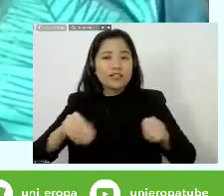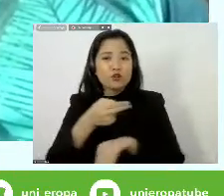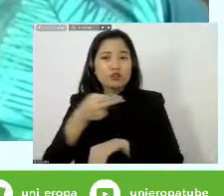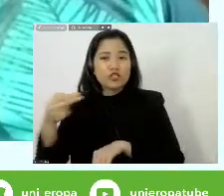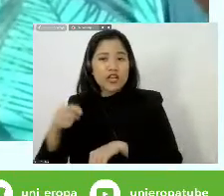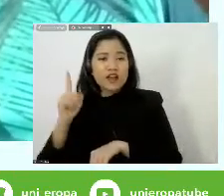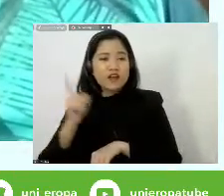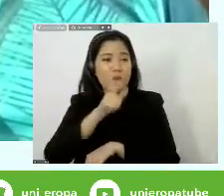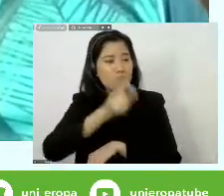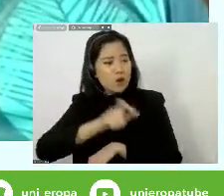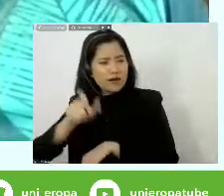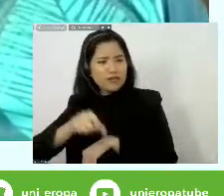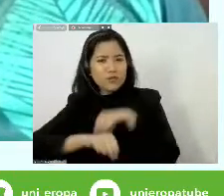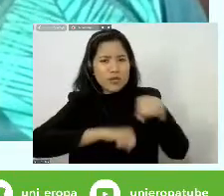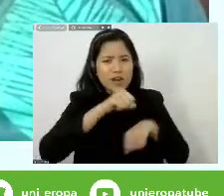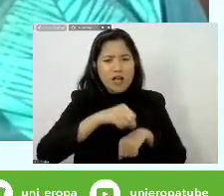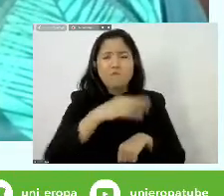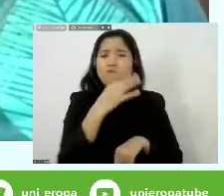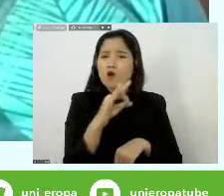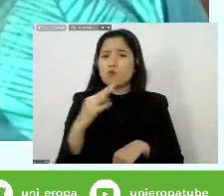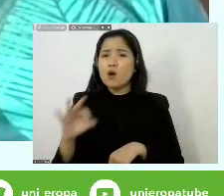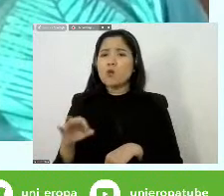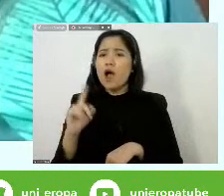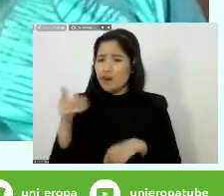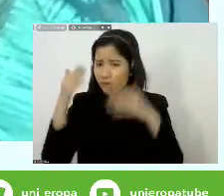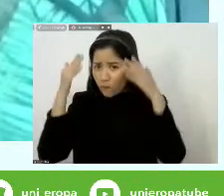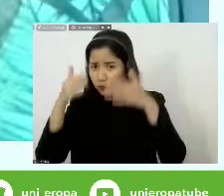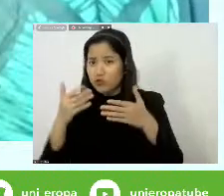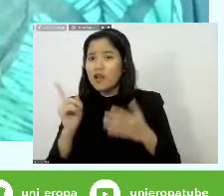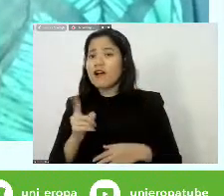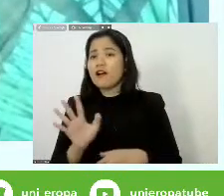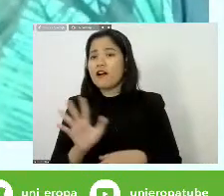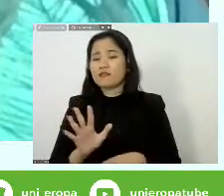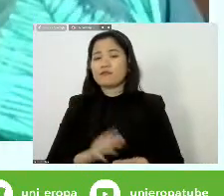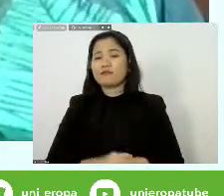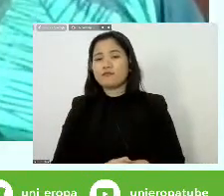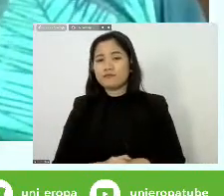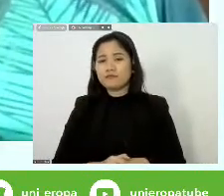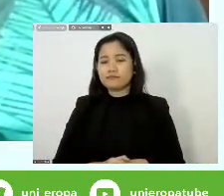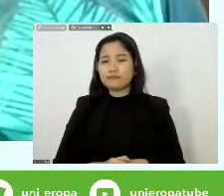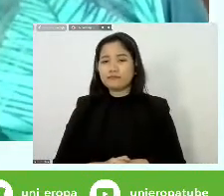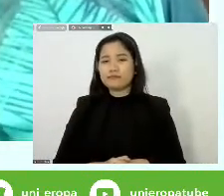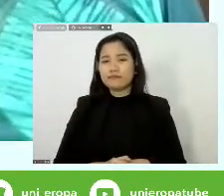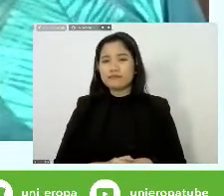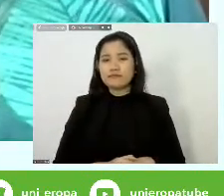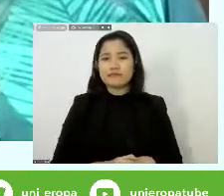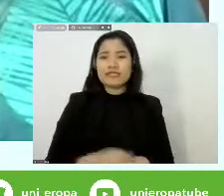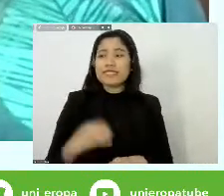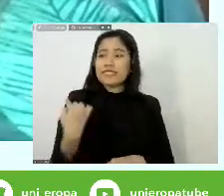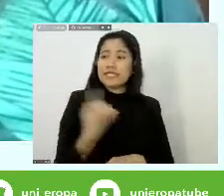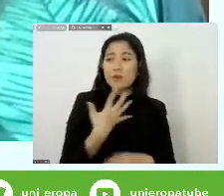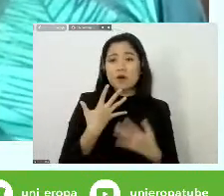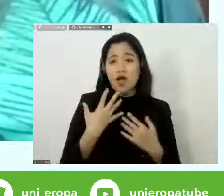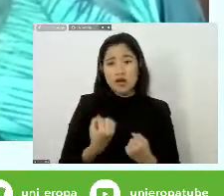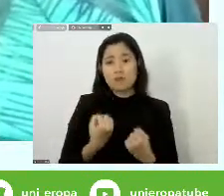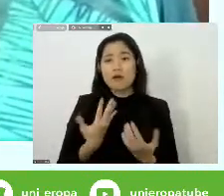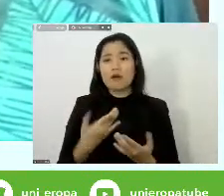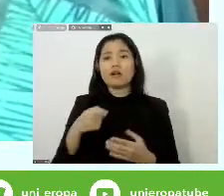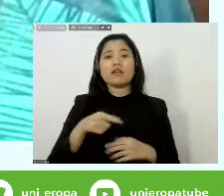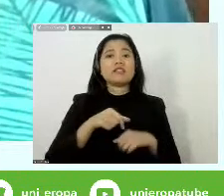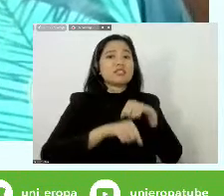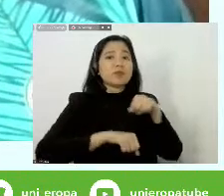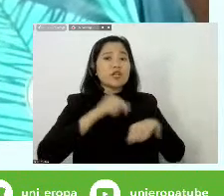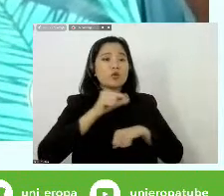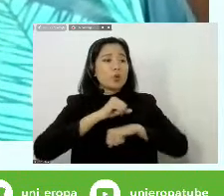sepeda baru nih kira-kira ada gak konsep-konsep tertentu ya jelas-jelas kami berharap bahwa sepeda tidak sekadar dipakai